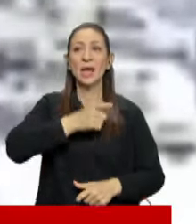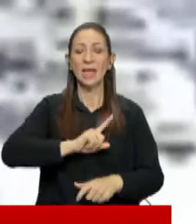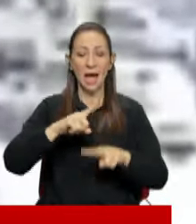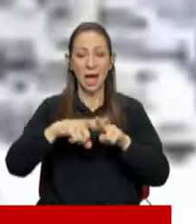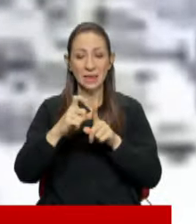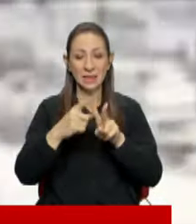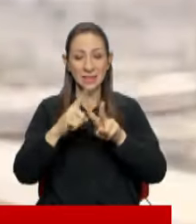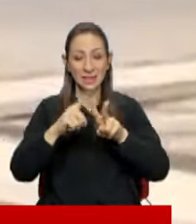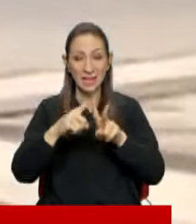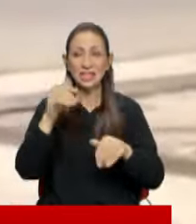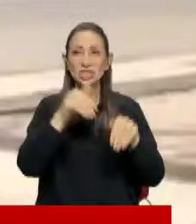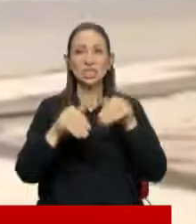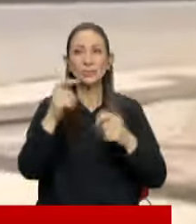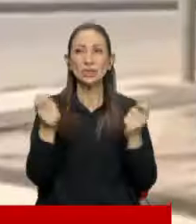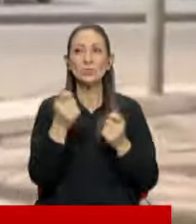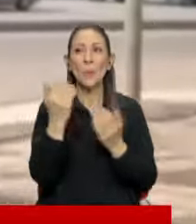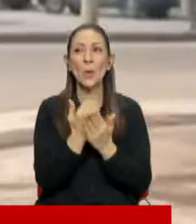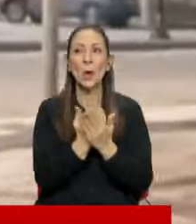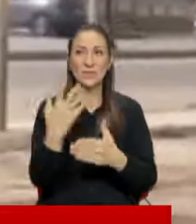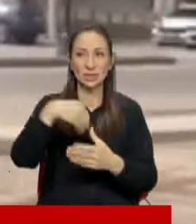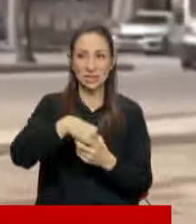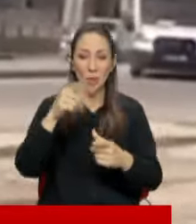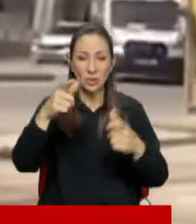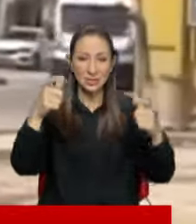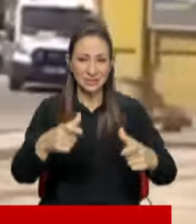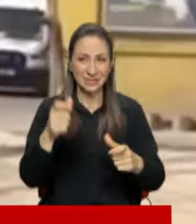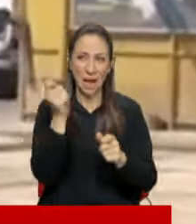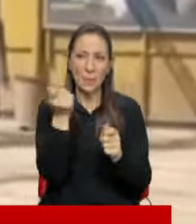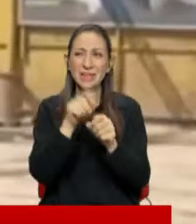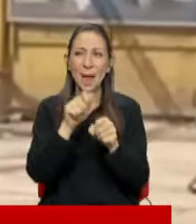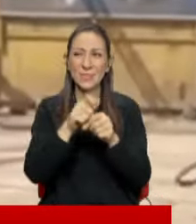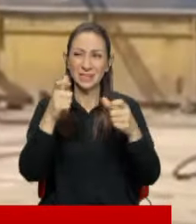Adnan Ersan seçim çalışması programı kapsamında sitedeydi.